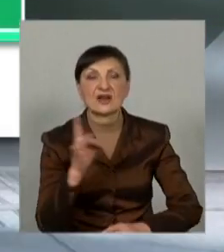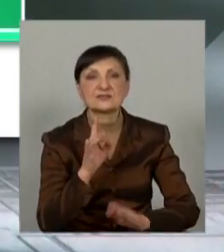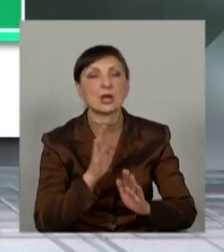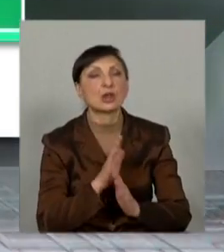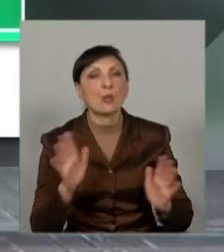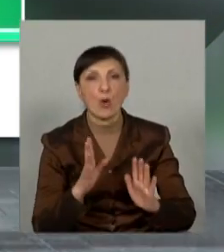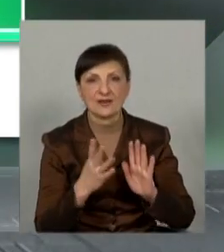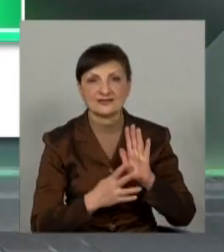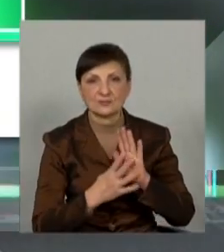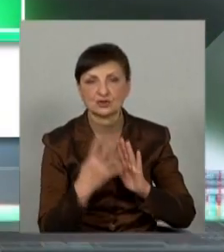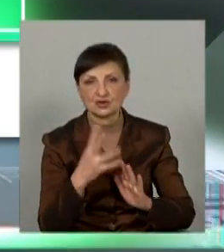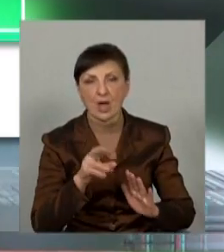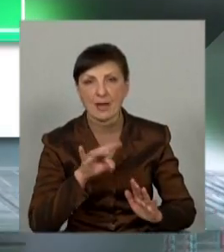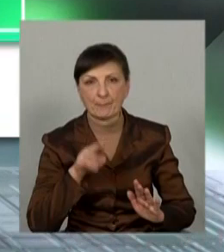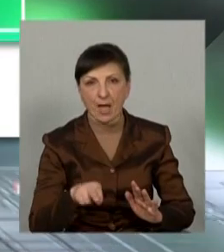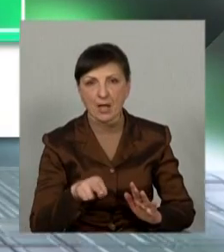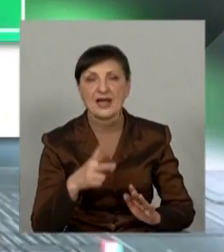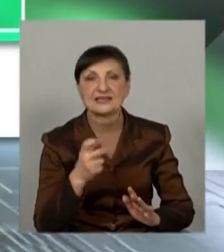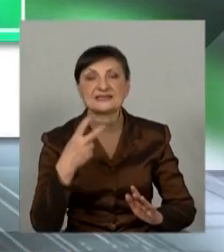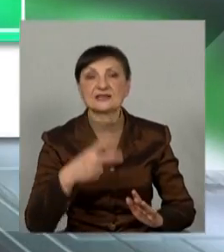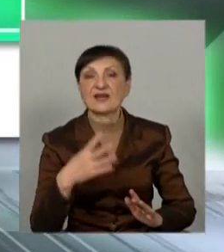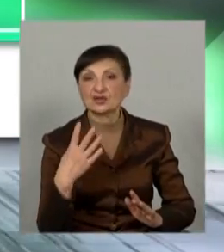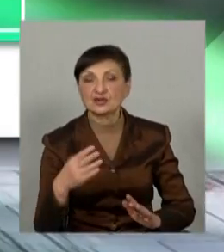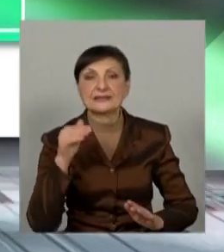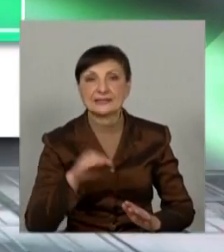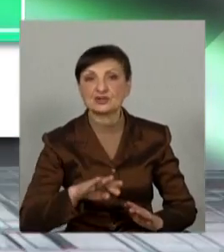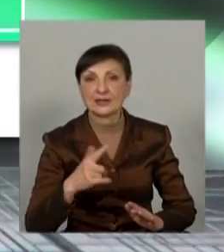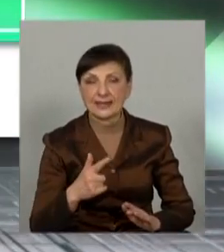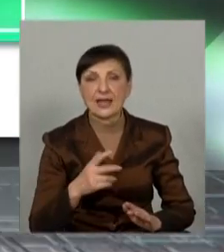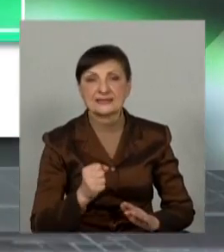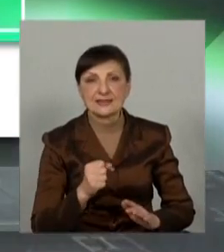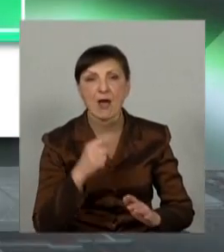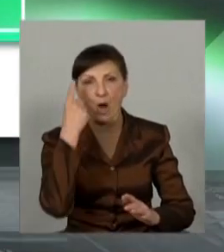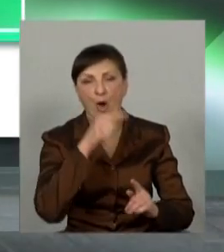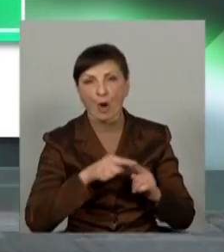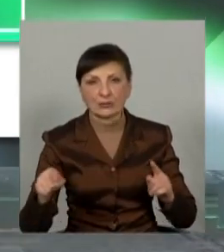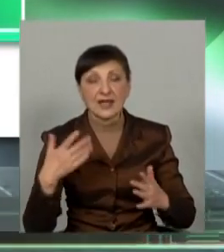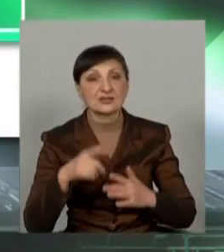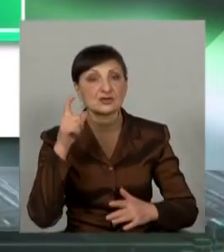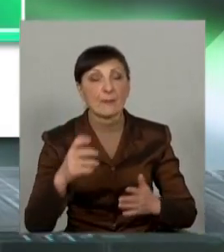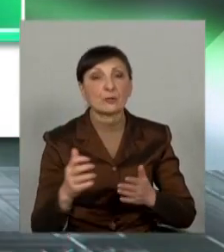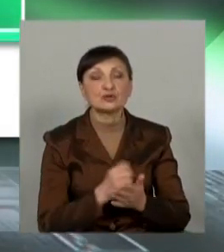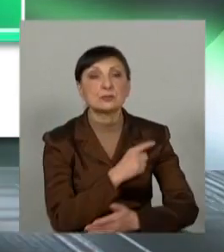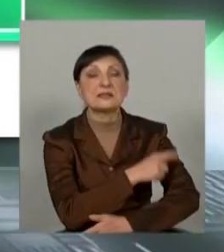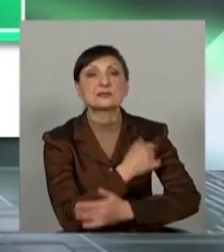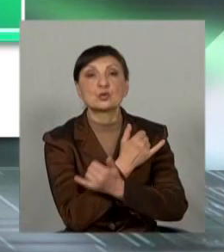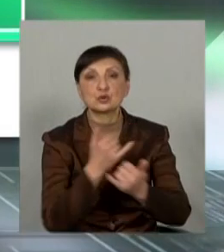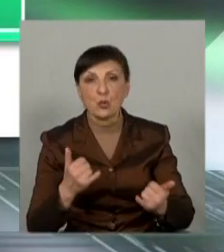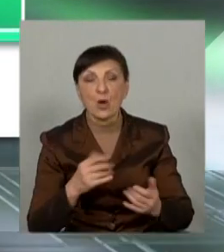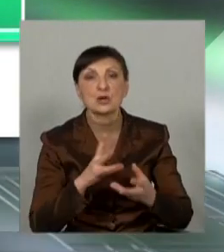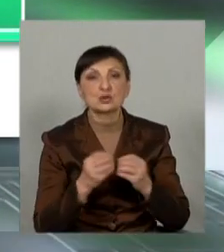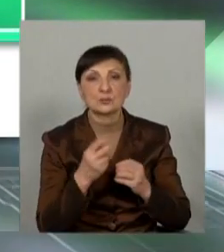более 94 МРП, то есть 324 тысячи тенге за календарный год. Если человек получил медицинскую услугу на